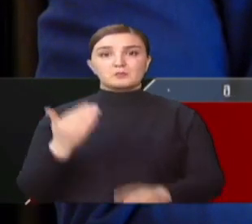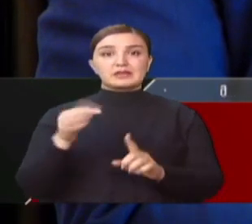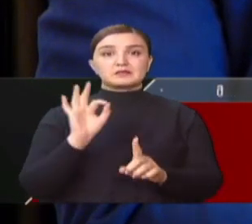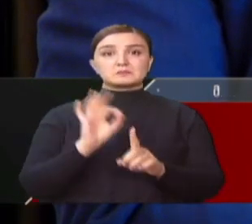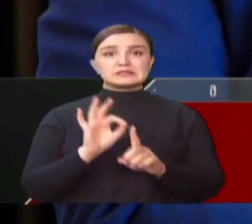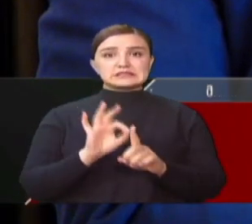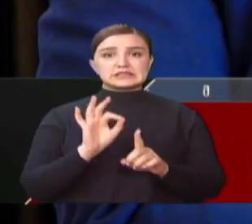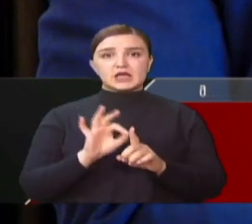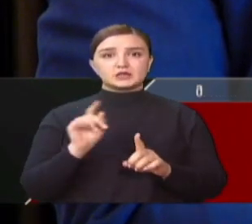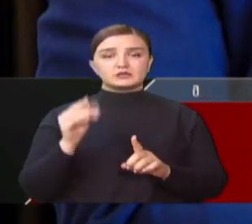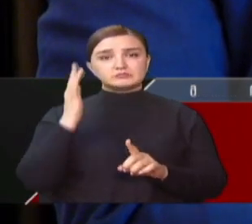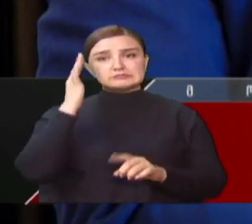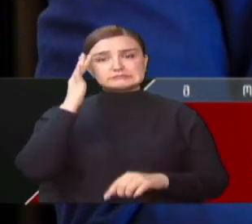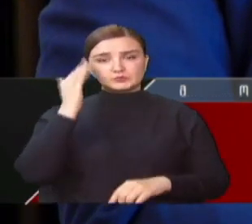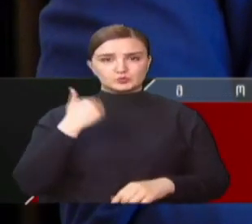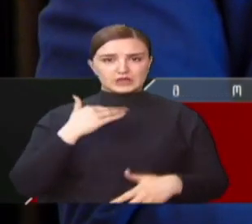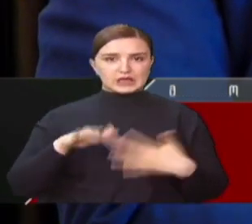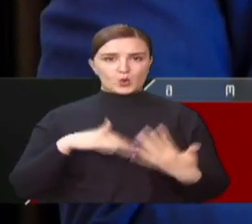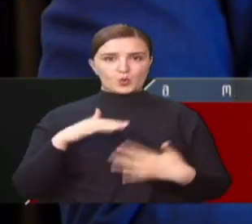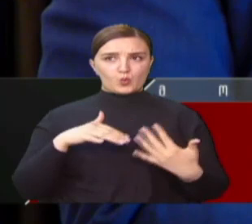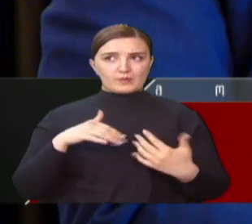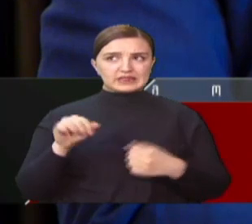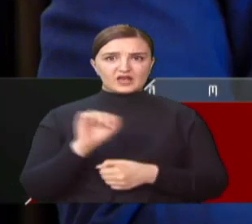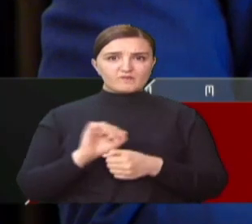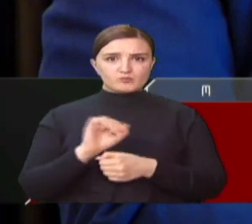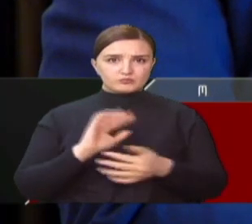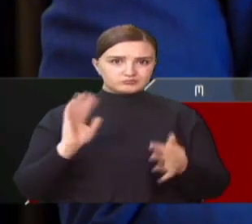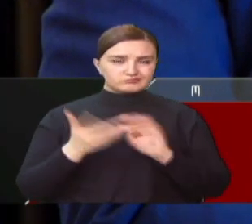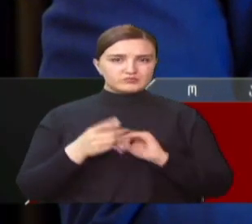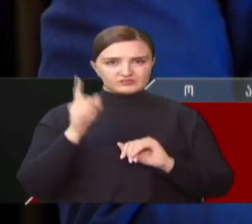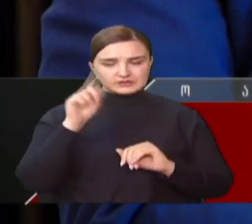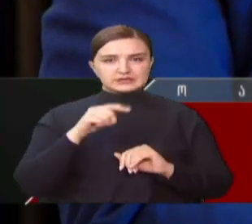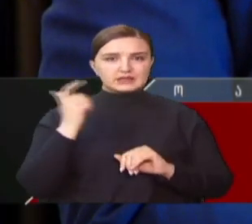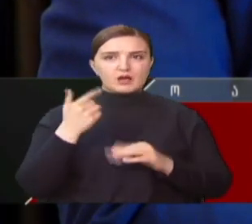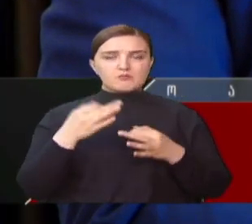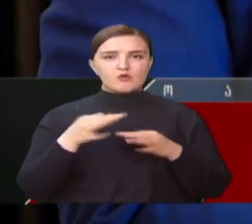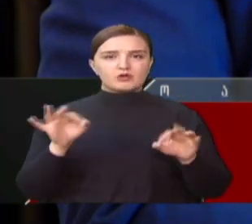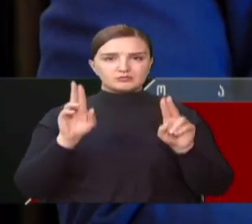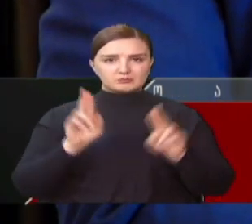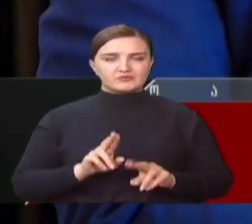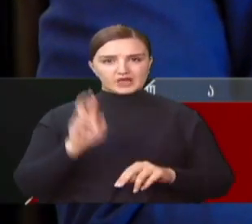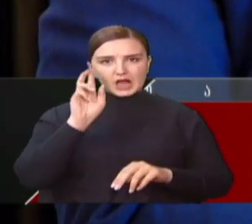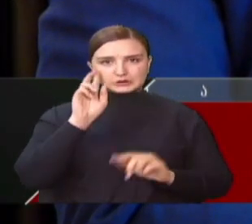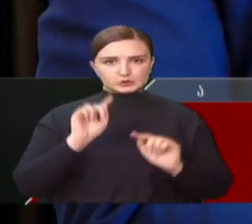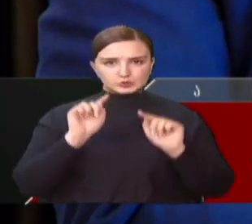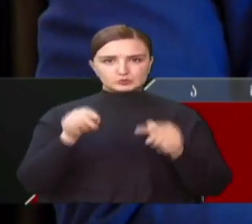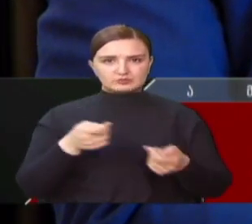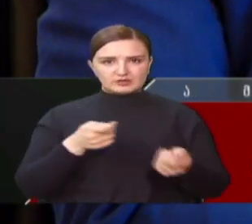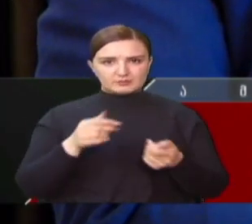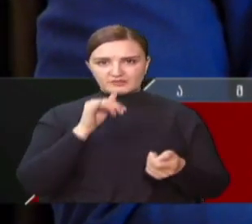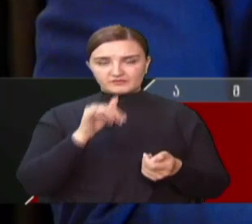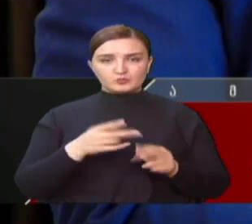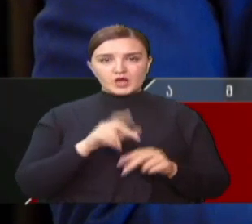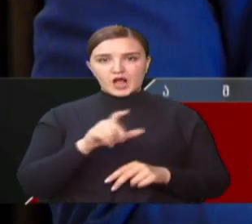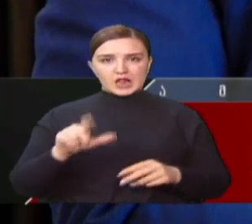და ამ გზით ხელისუფლებაში მოსვლა. ხედავენ რომ დემოკრატიული გზით ისინი ხელისუფლებაში ვერაზოს ვერ მოვლენ, იმიტომ რომ ხალხი მათ